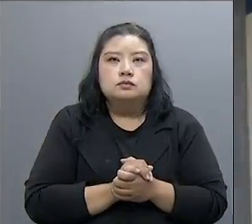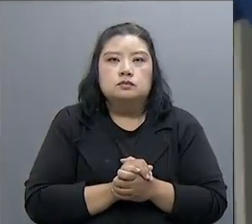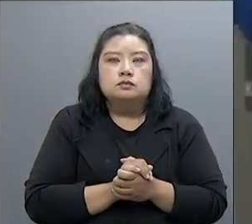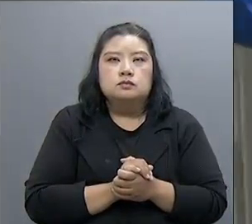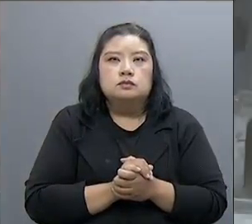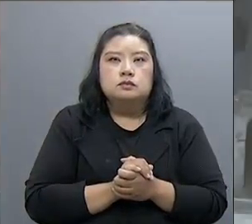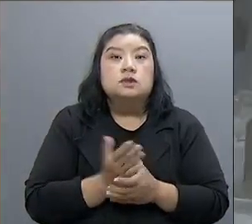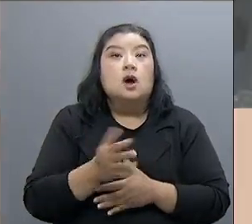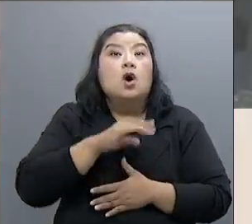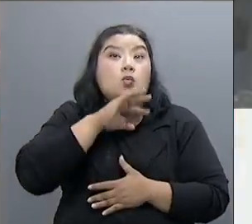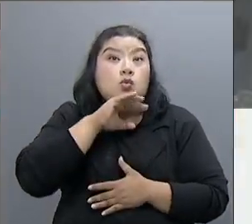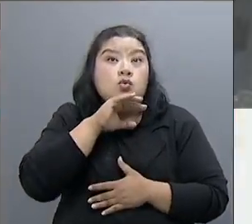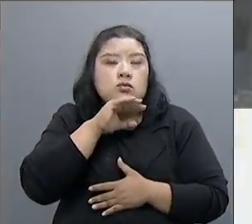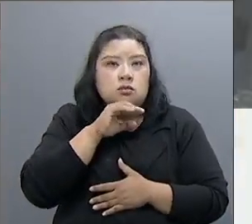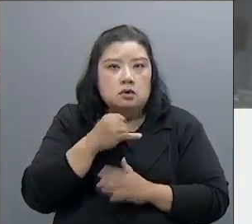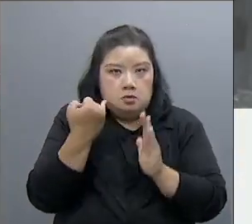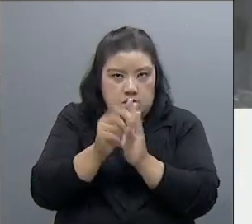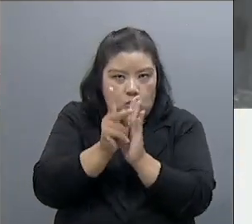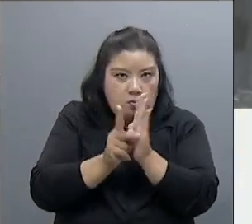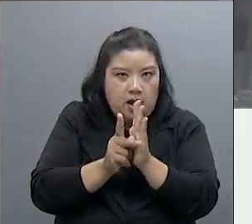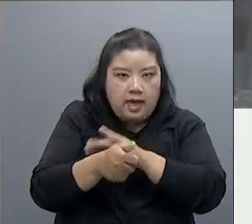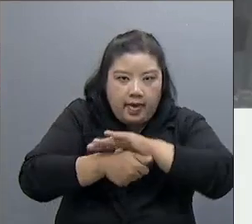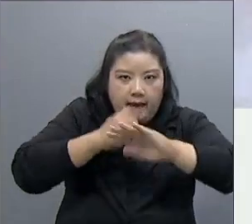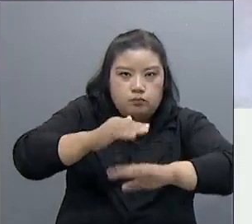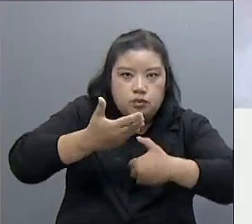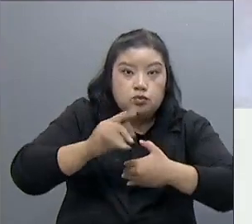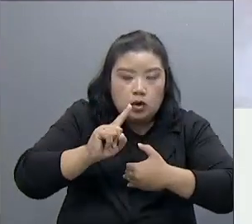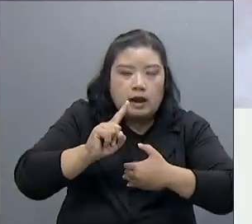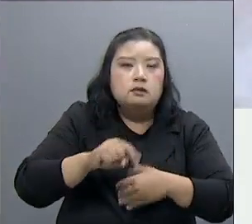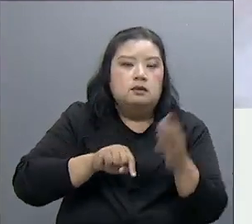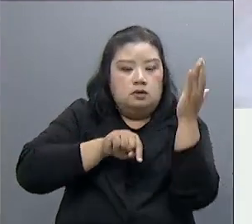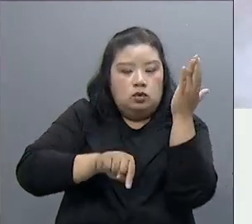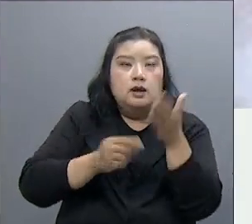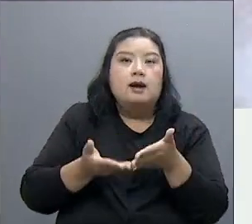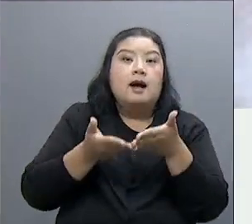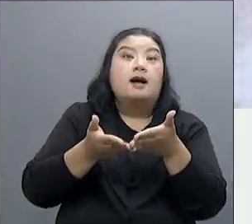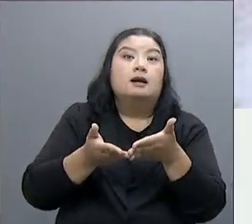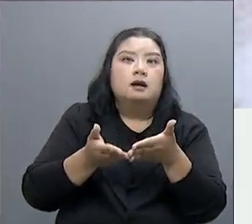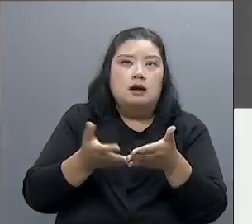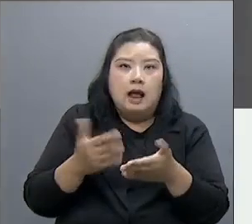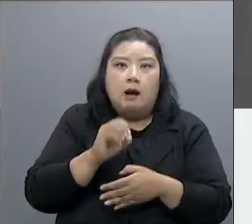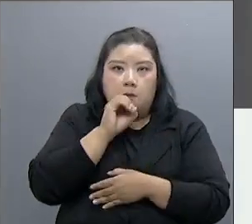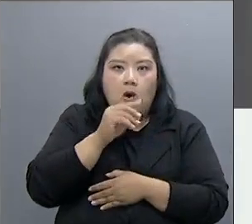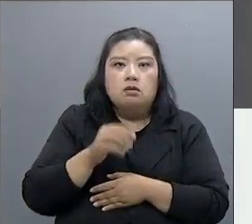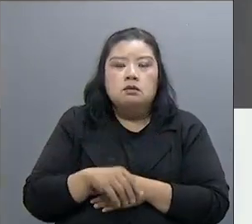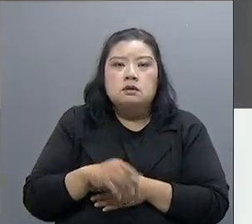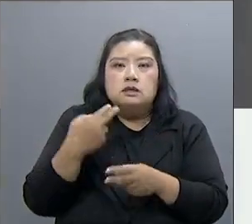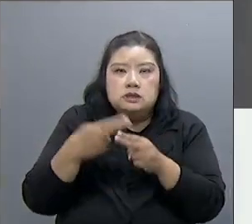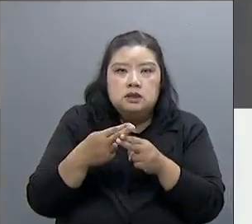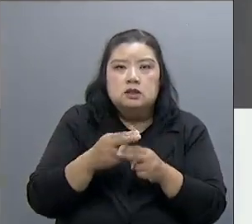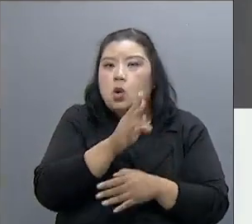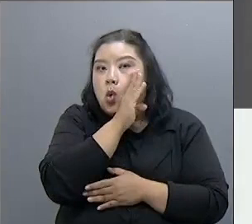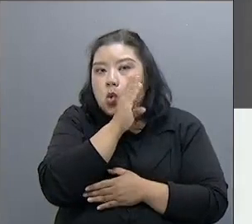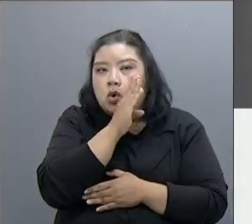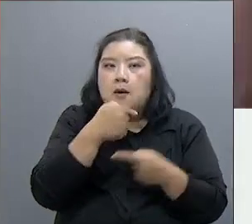หมูเถื่อนที่เข้ามาในประเทศไทยนะครับส่วนใหญ่เข้ามาผ่านท่าเรือแหลมฉบังครับและสำแดงเท็จเป็นโพลิเมอร์เม็ดพลาสติกและอาหารทะเลแช่